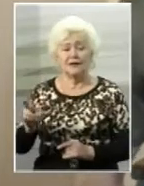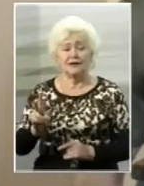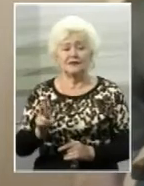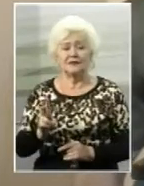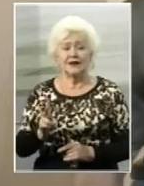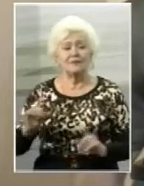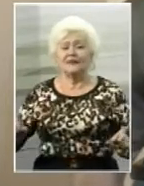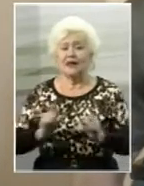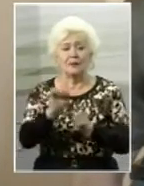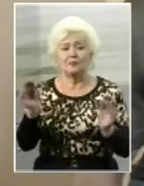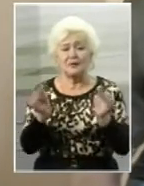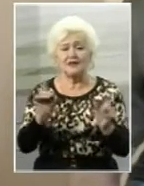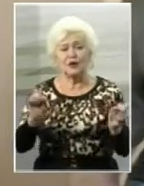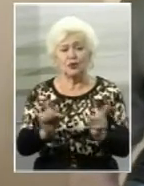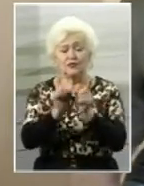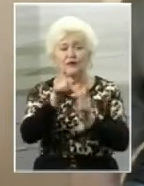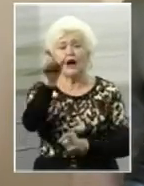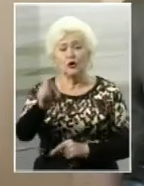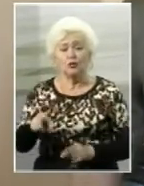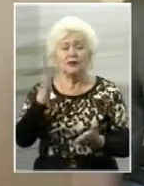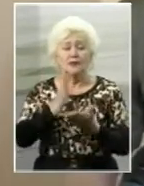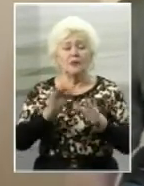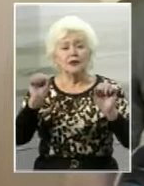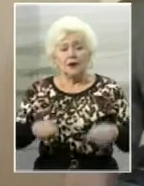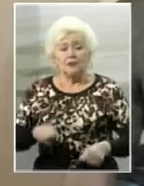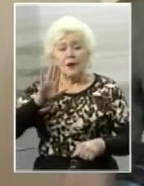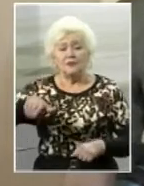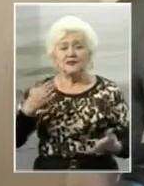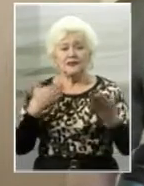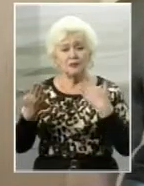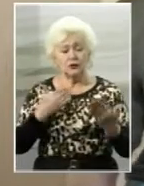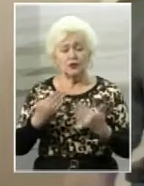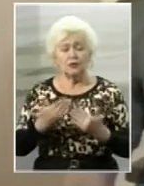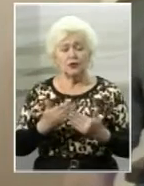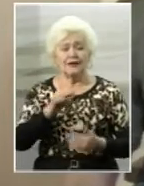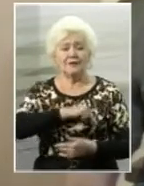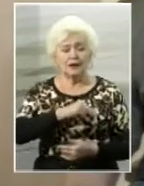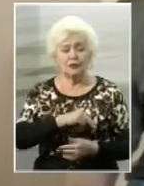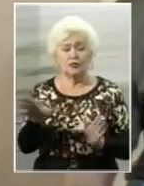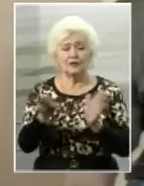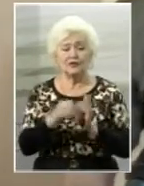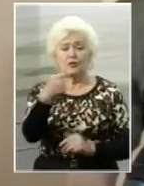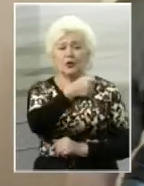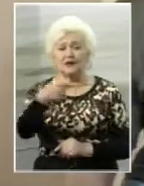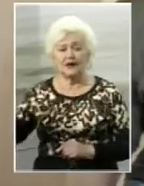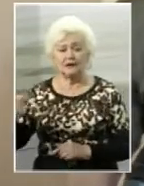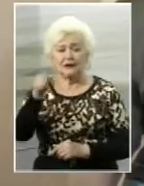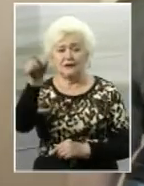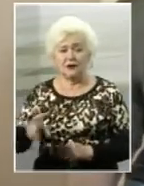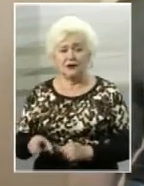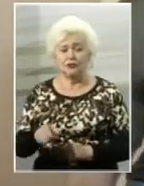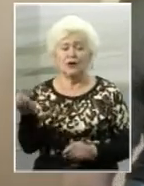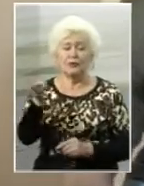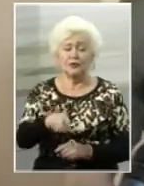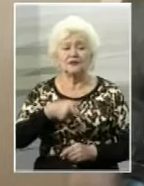не конфлікти, ну, щоб людина мала можливість після спілкування там на роботі з якимись негативними елементами прийти,